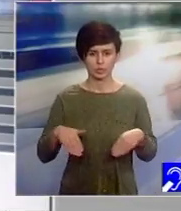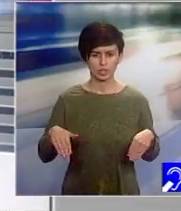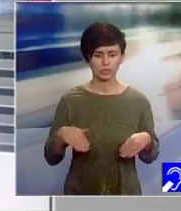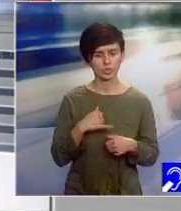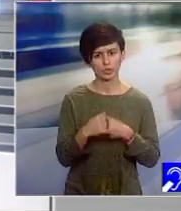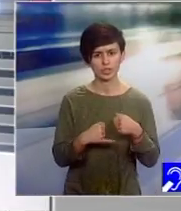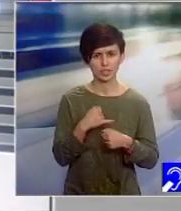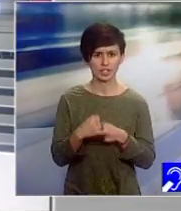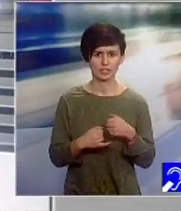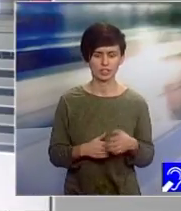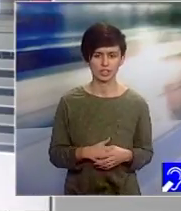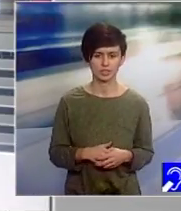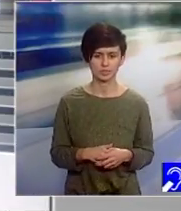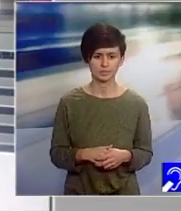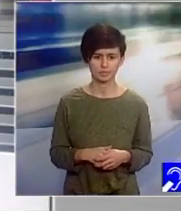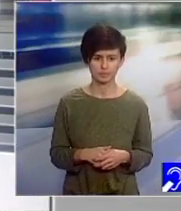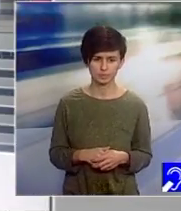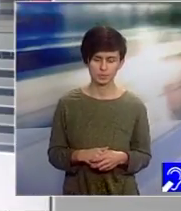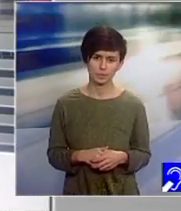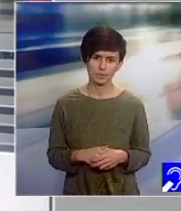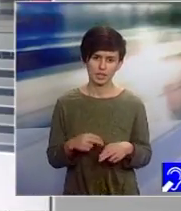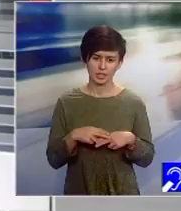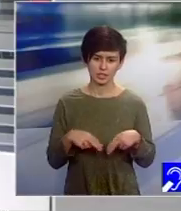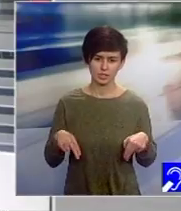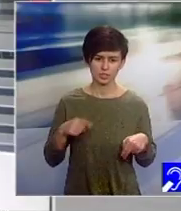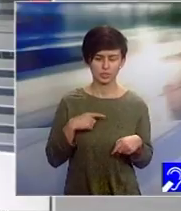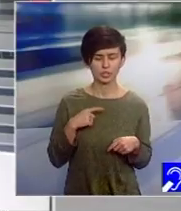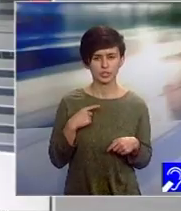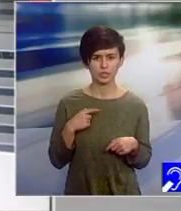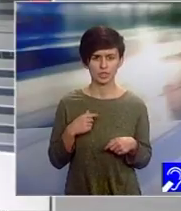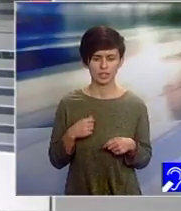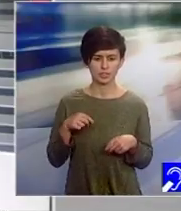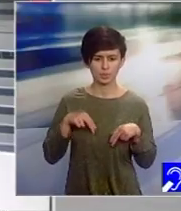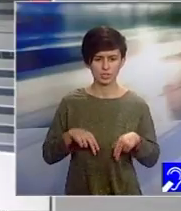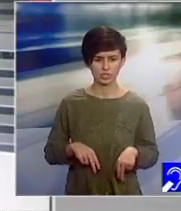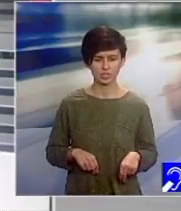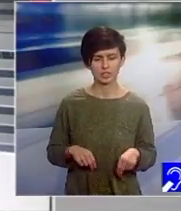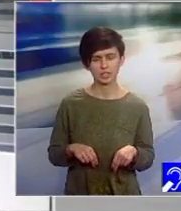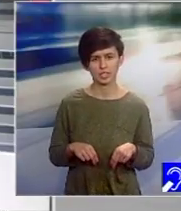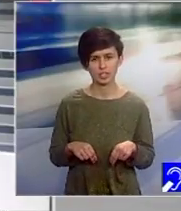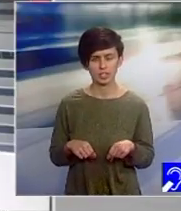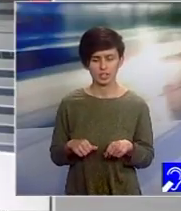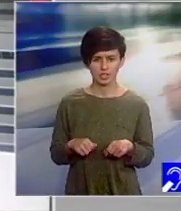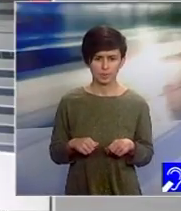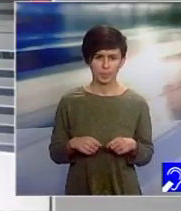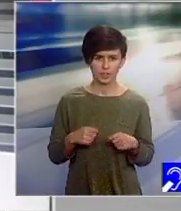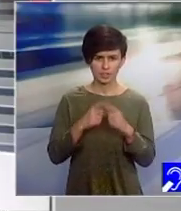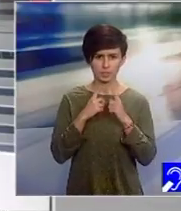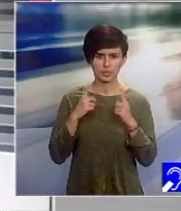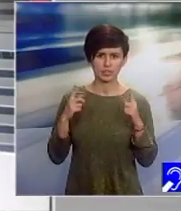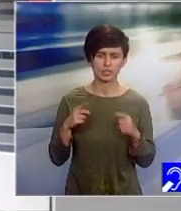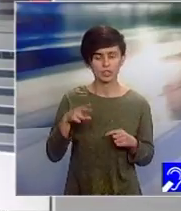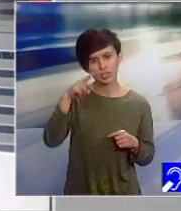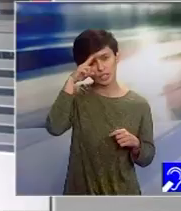internațional, însă din juriu face parte Axel Bauni, care este președintele juriului și care este profesor la Berlin,